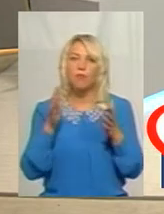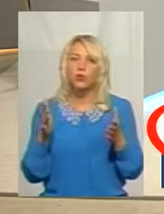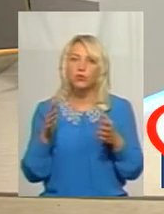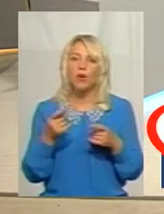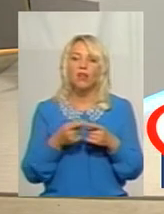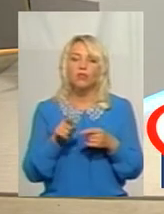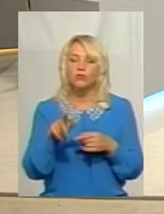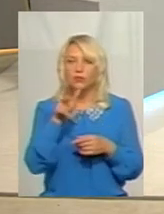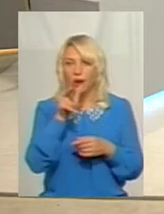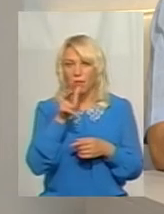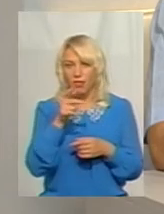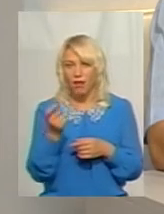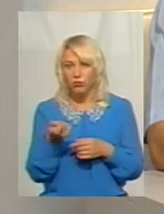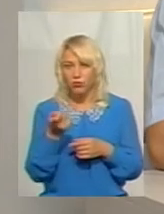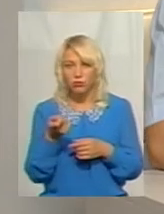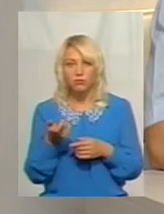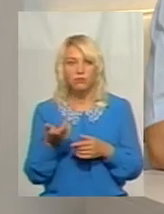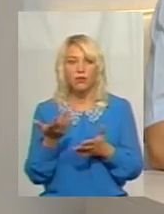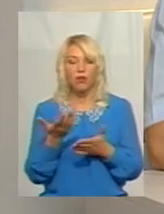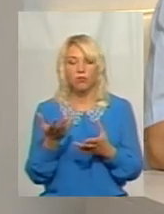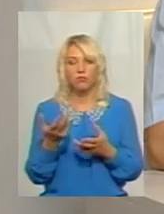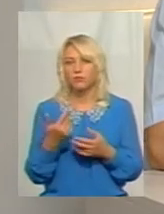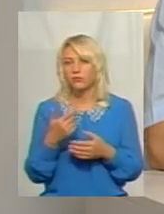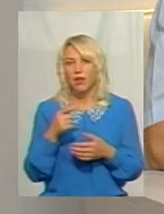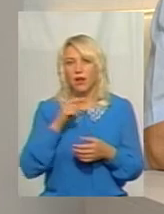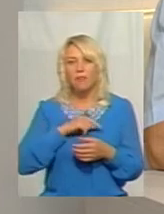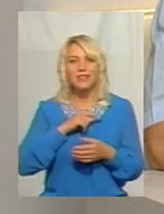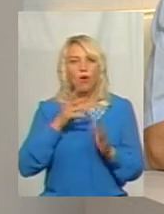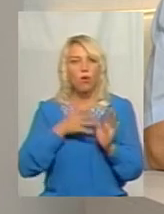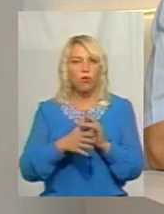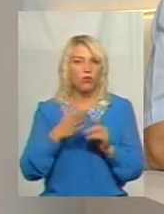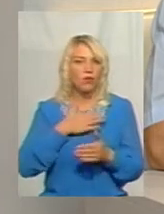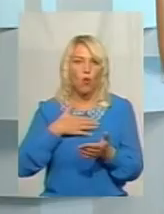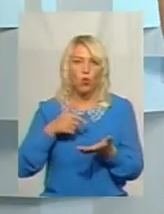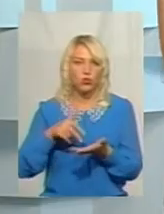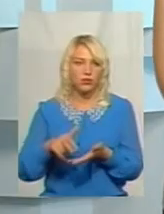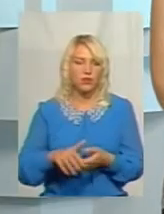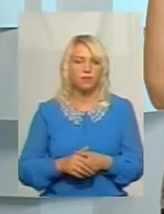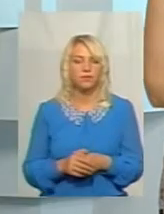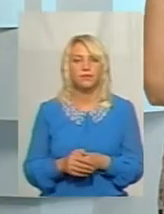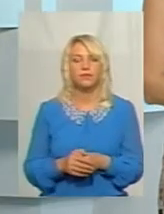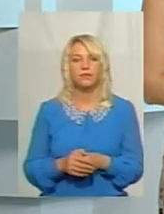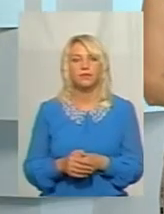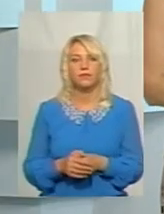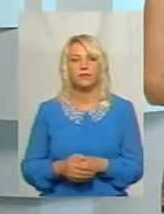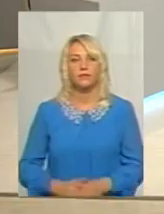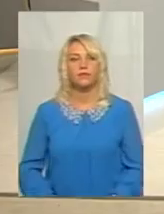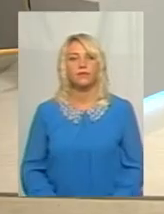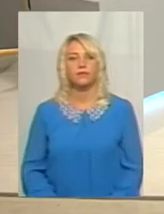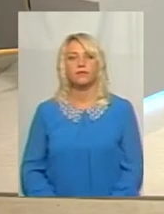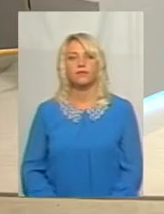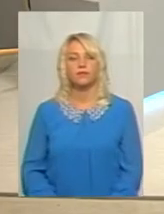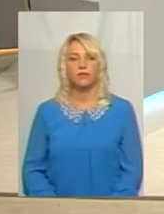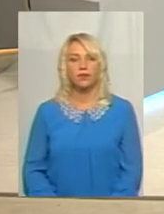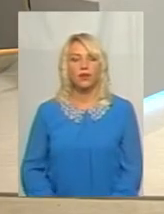на ту заробітну плату, яку ми гарантуємо, більшість психологів іти не хоче. Прошу, пані Оксано, пані Олеже. Я хотів би